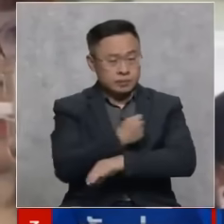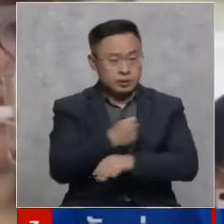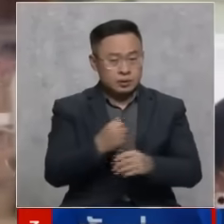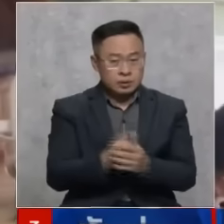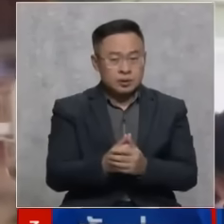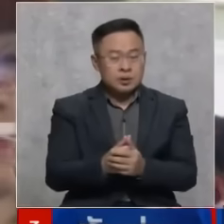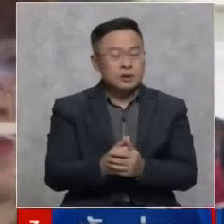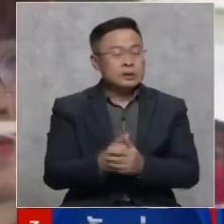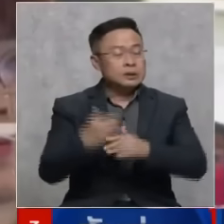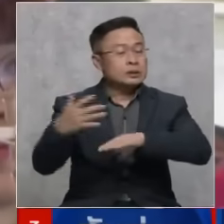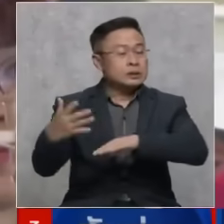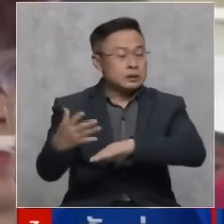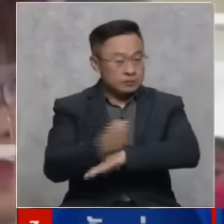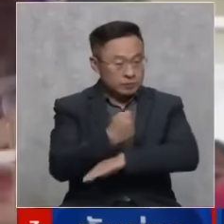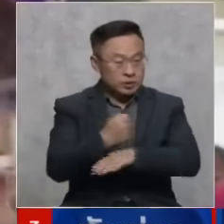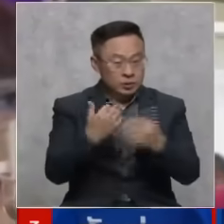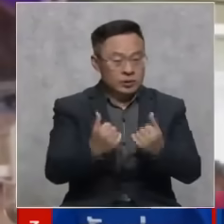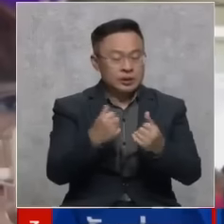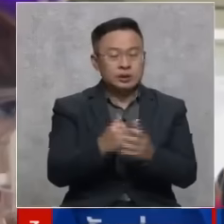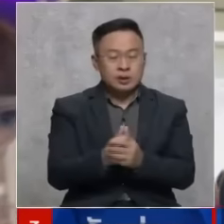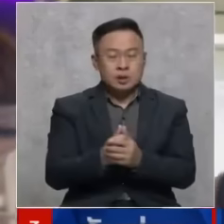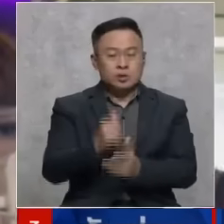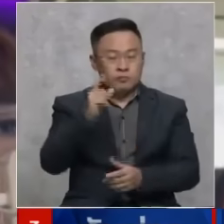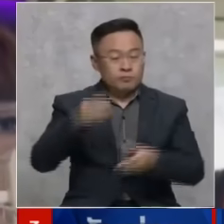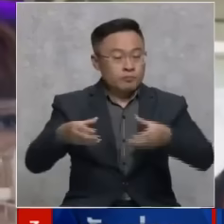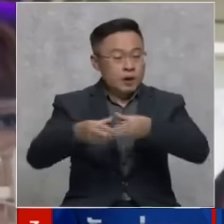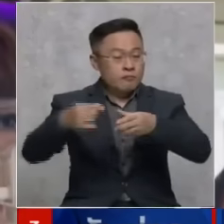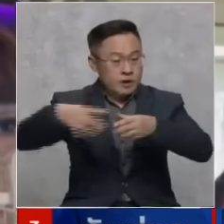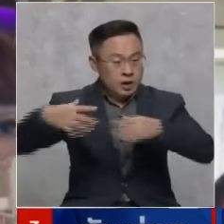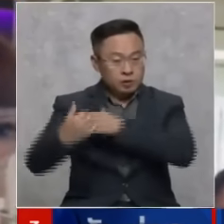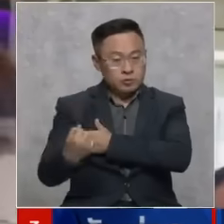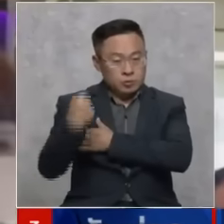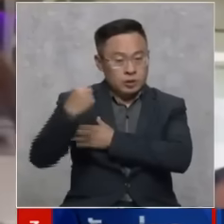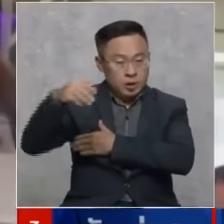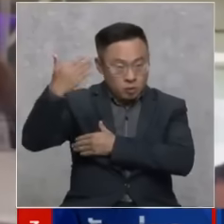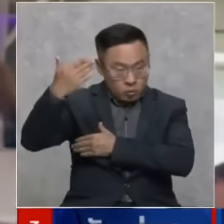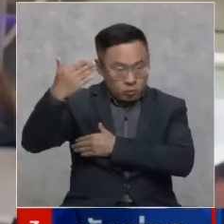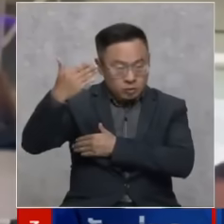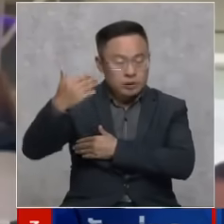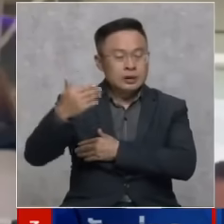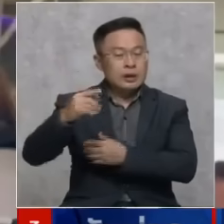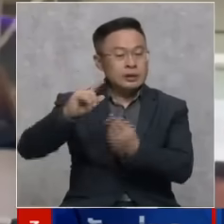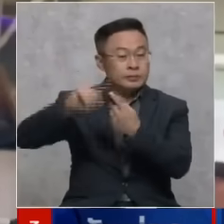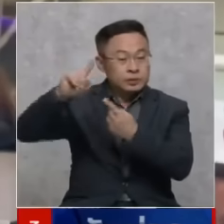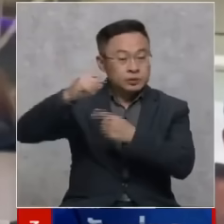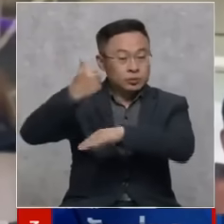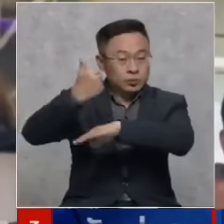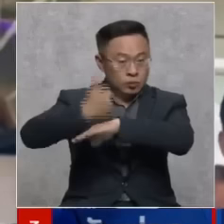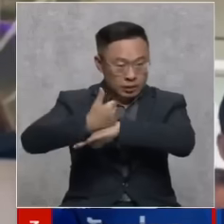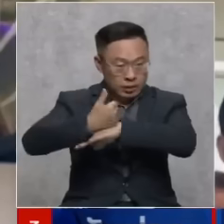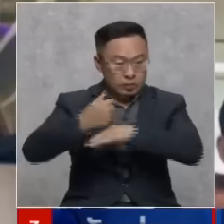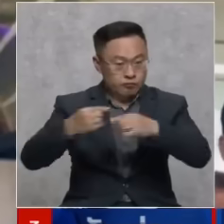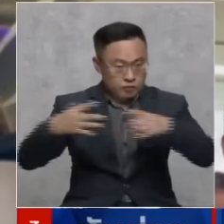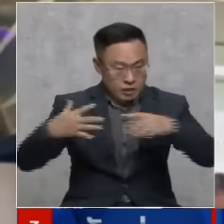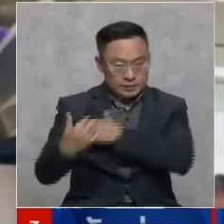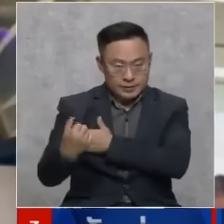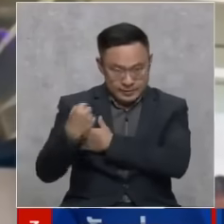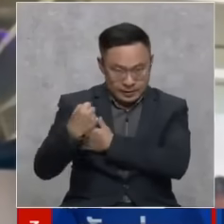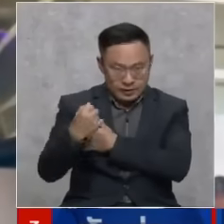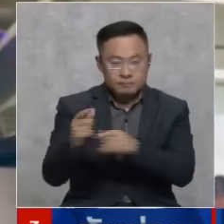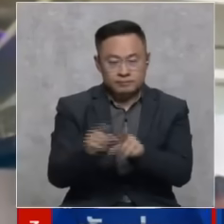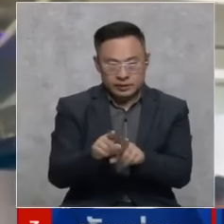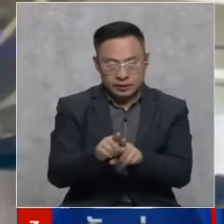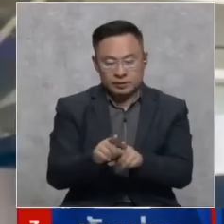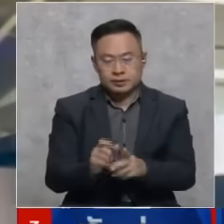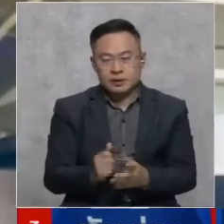ไม่ต้องมีฝ่ายนั้นฝ่ายค้านที่เข้มแข็งก่อนคราวนี้ฝ่ายค้านจะเข้มแข็งได้ก็ต้องมีผู้นำก่อนก็ต้องผมก็ต้องเอาส่วนรว